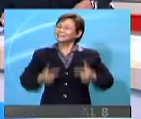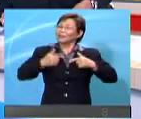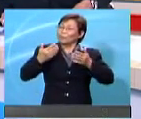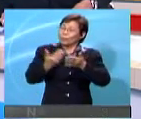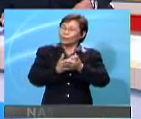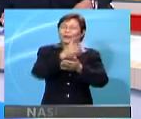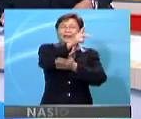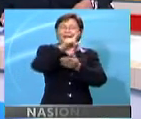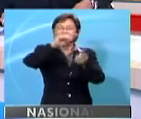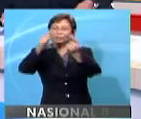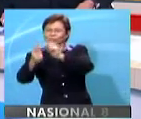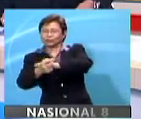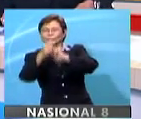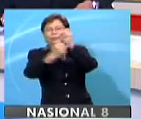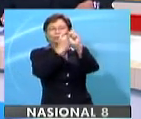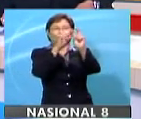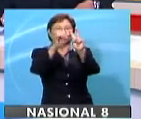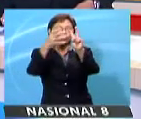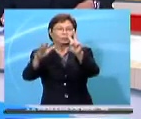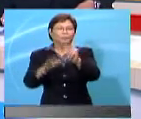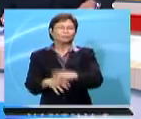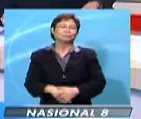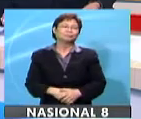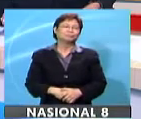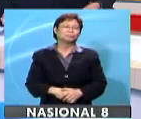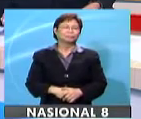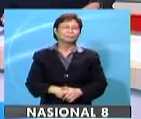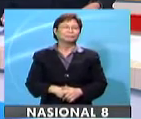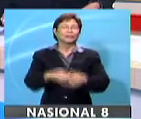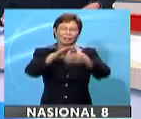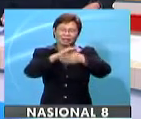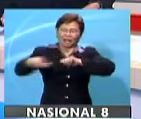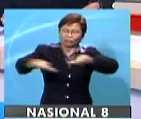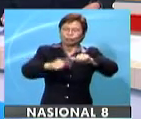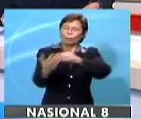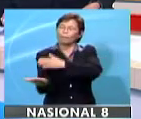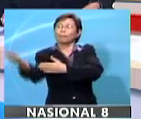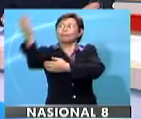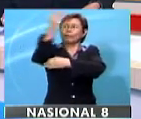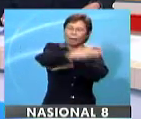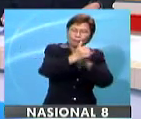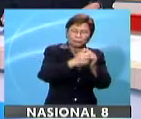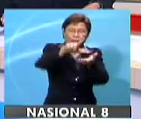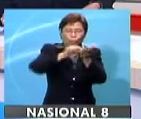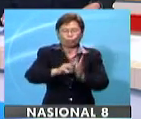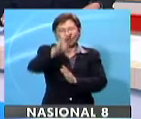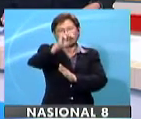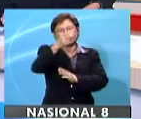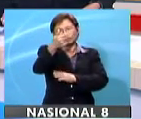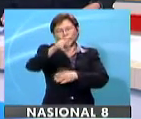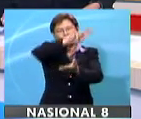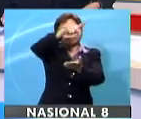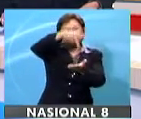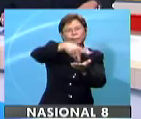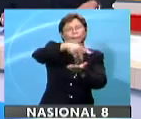Converge 2015. Kita ikuti laporan rangkuman aktiviti sepanjang hari ini bersama wartawan Mohan Chinasami di Pusat Convention